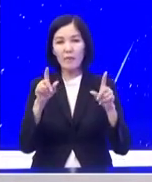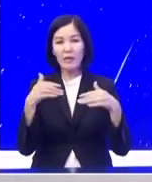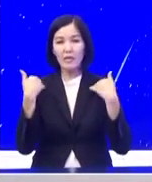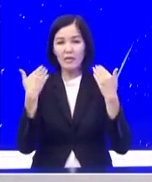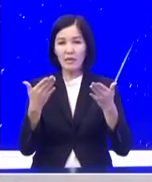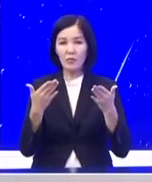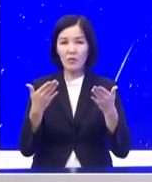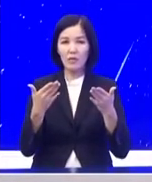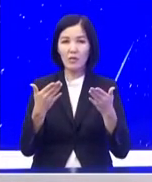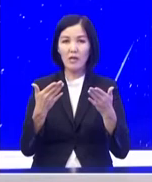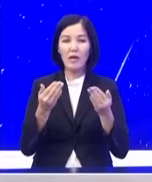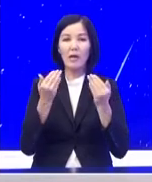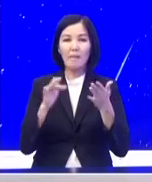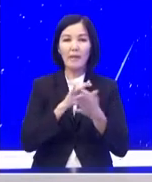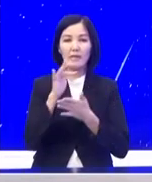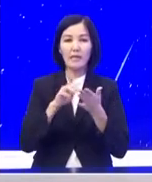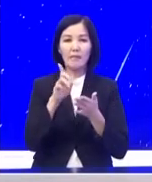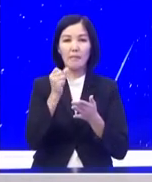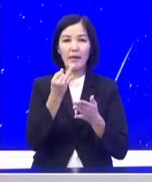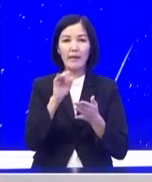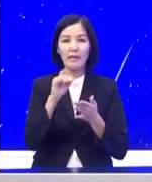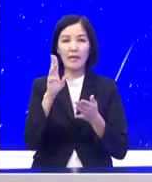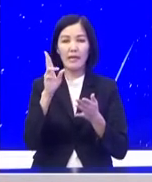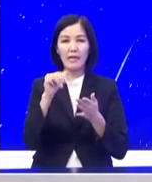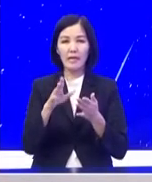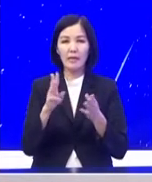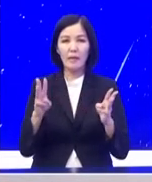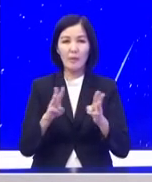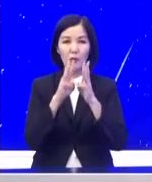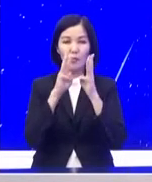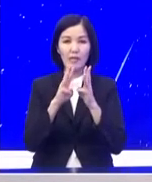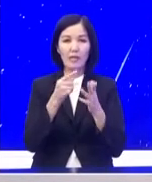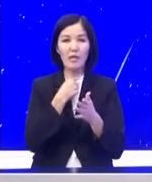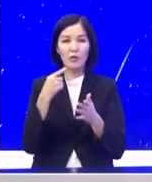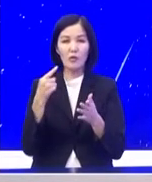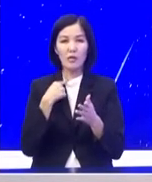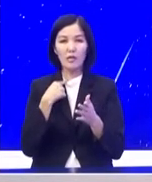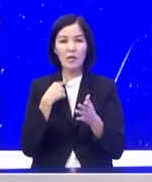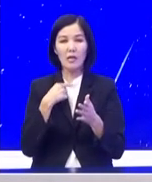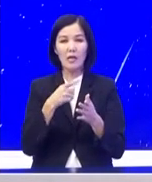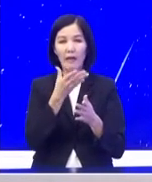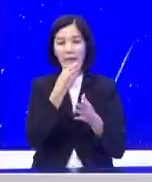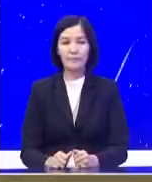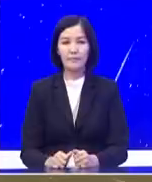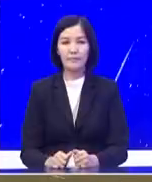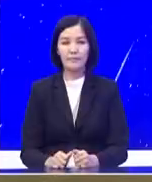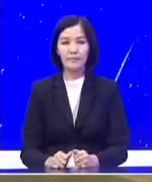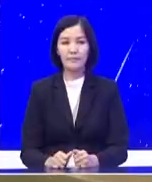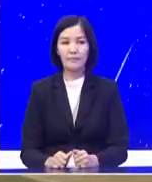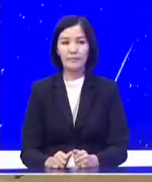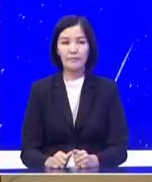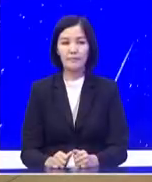етті. Қолтаңбасы бас қаладағы Бәйтерек монументінен бөлек Талдықорғандағы тамаша нысандарда қалды.